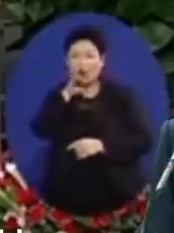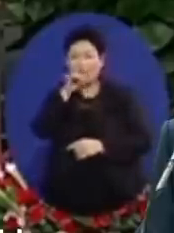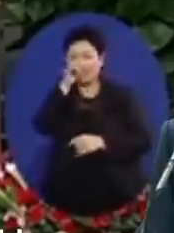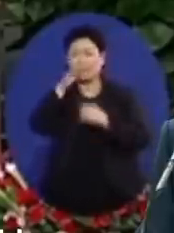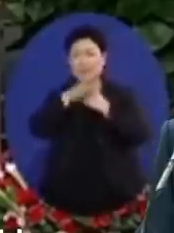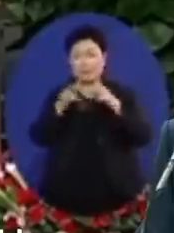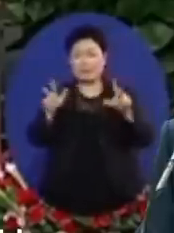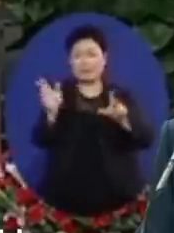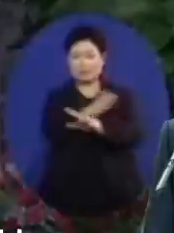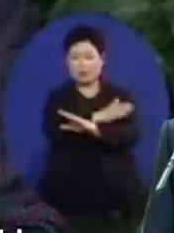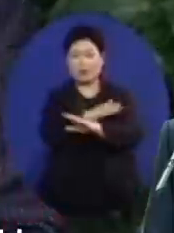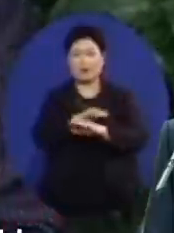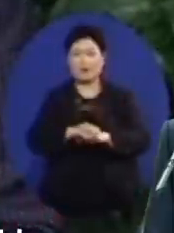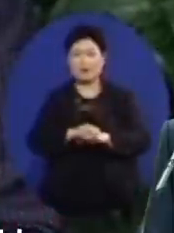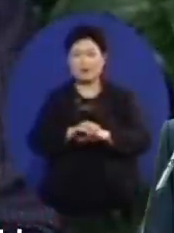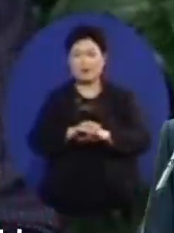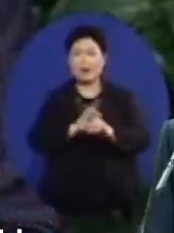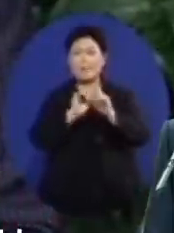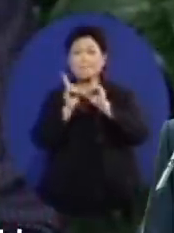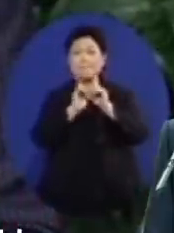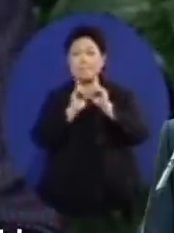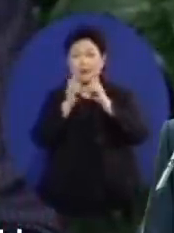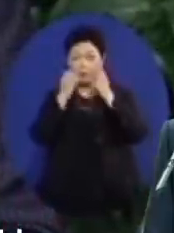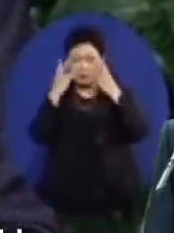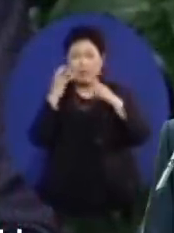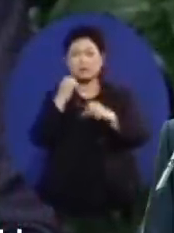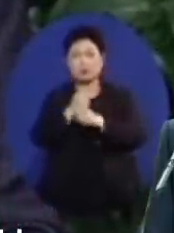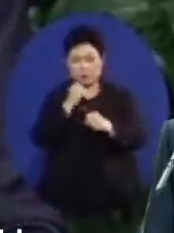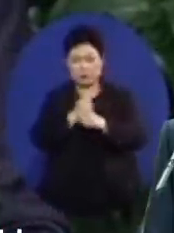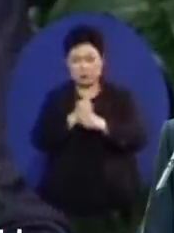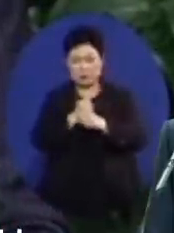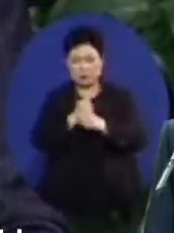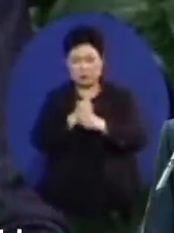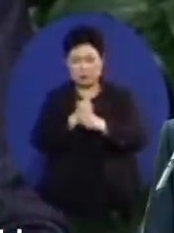오늘 이 시간부터 말을 창조적으로 하십시오.